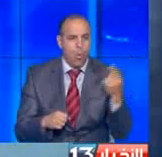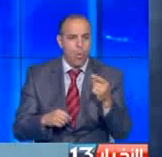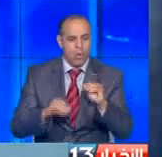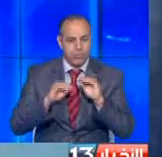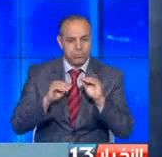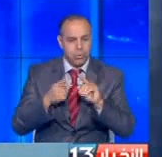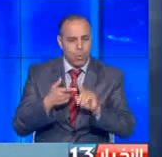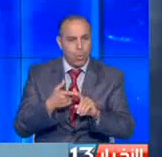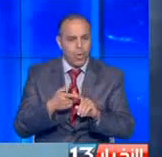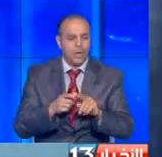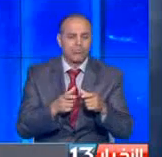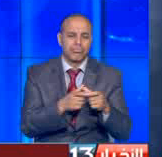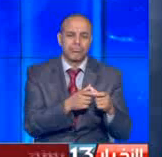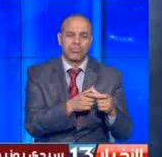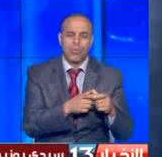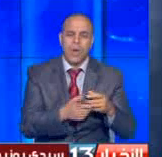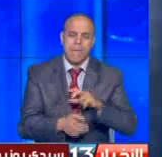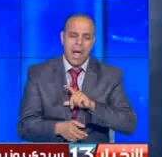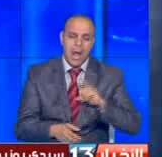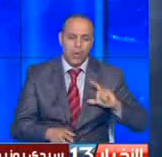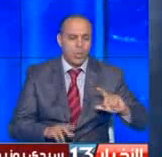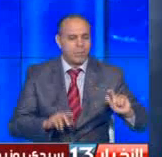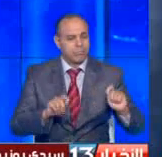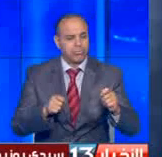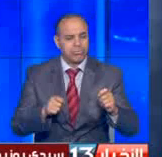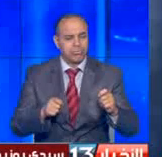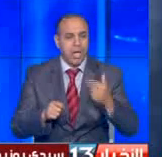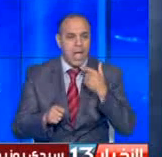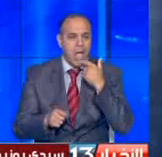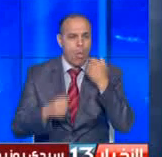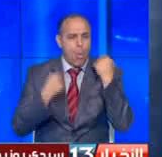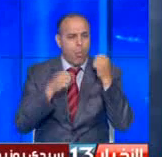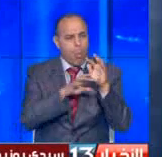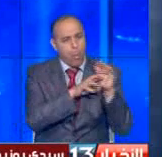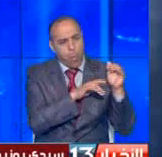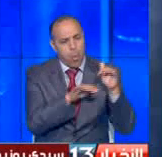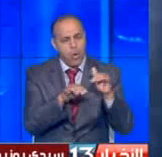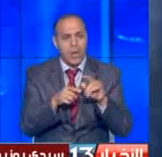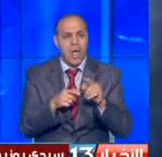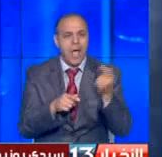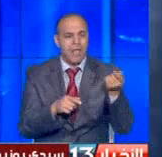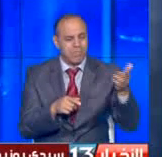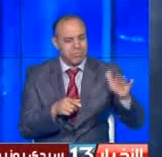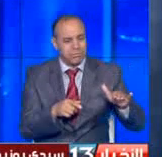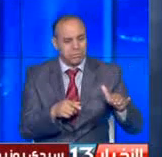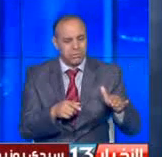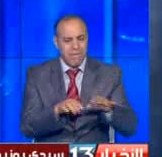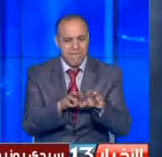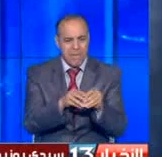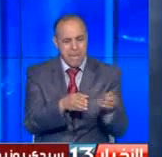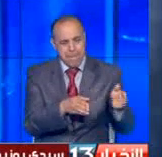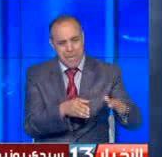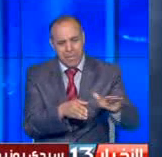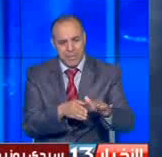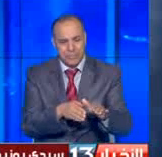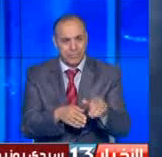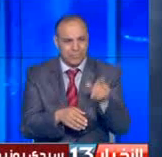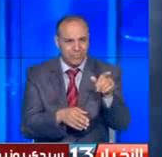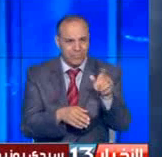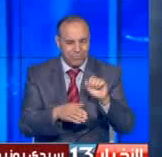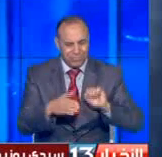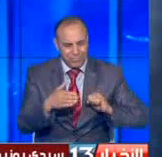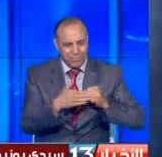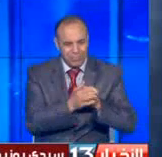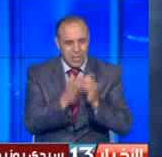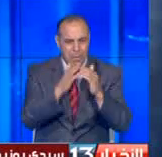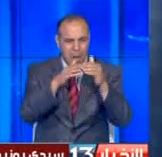واغلب المؤسسات والمحلات عدا عن مسيره شعبيه بعد وفاه عدد من ابناء الجهه وذويهم في حادثه